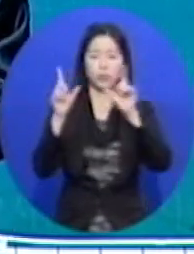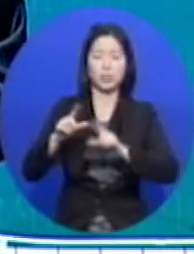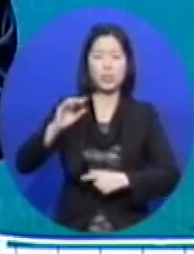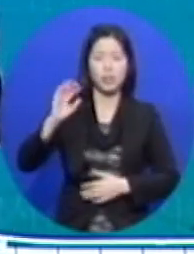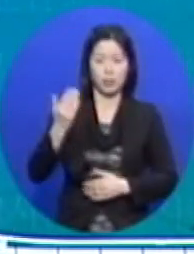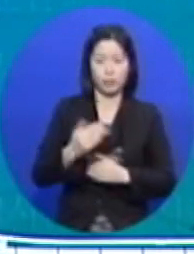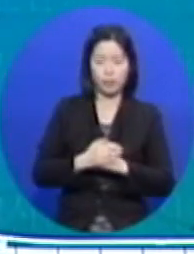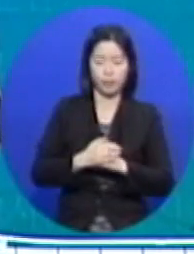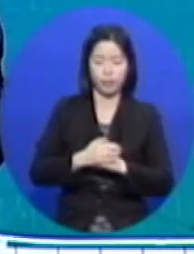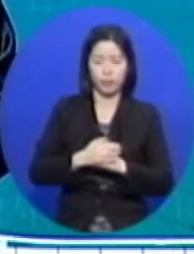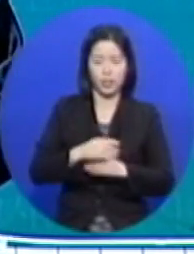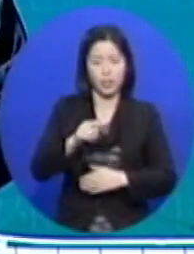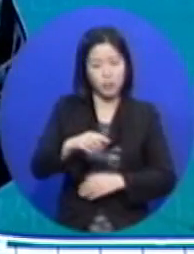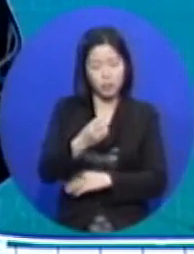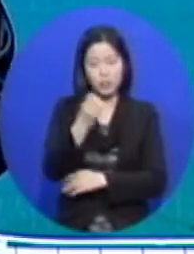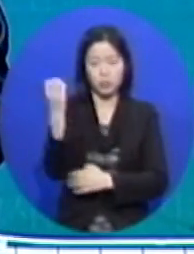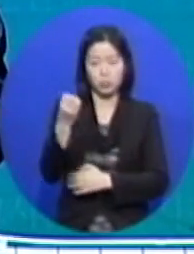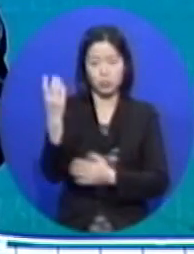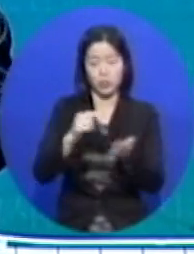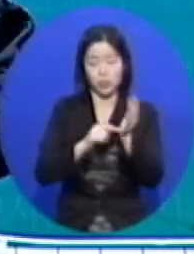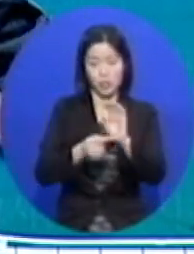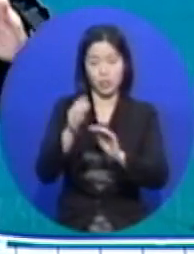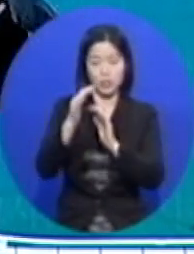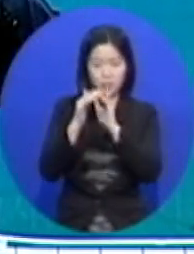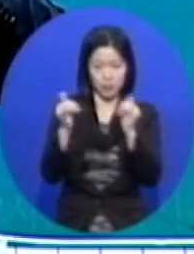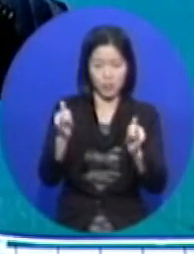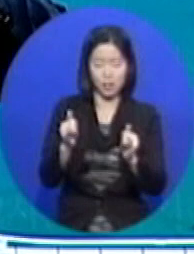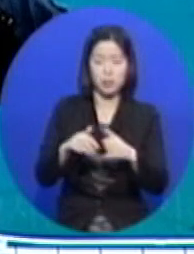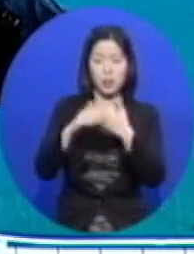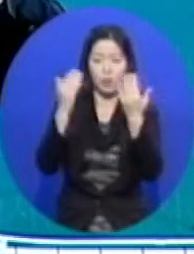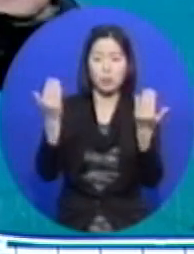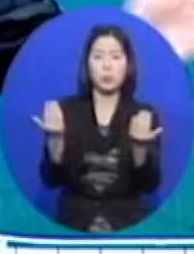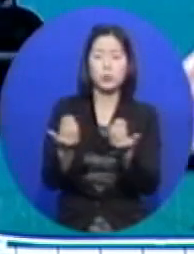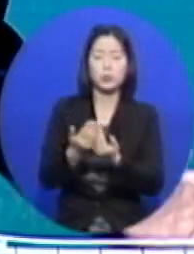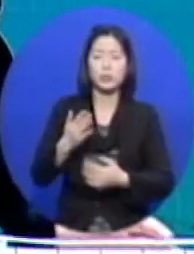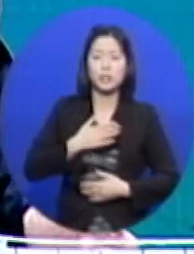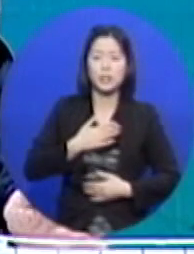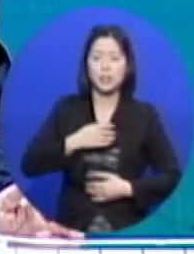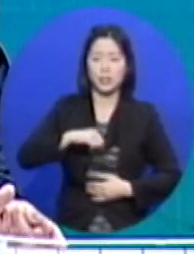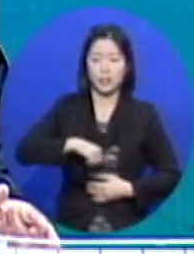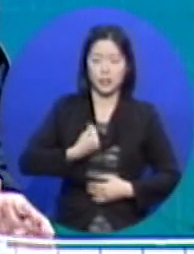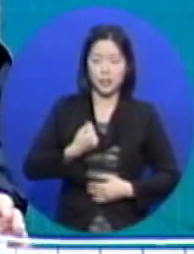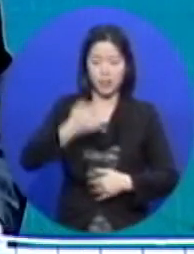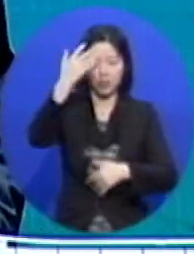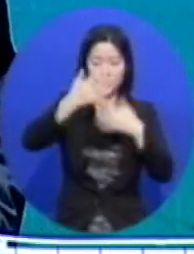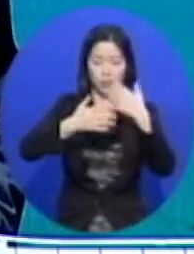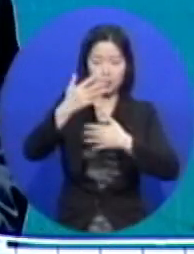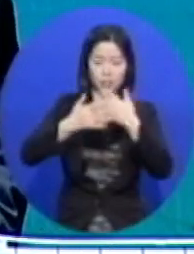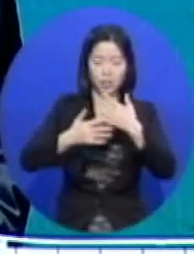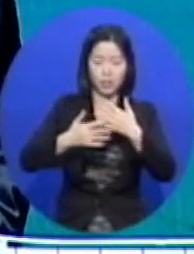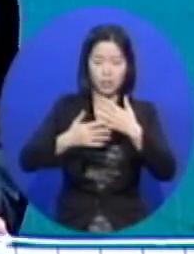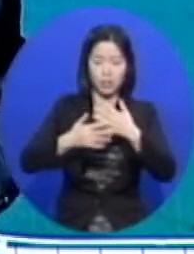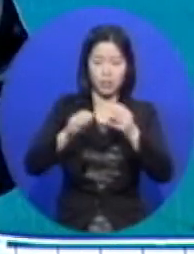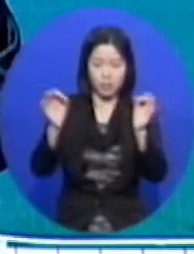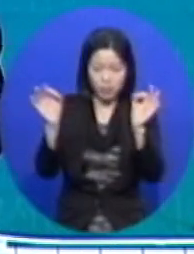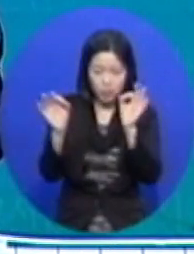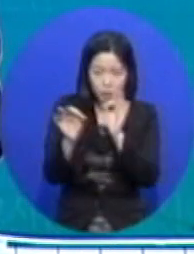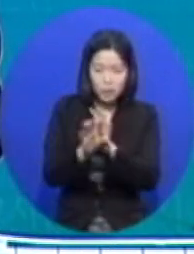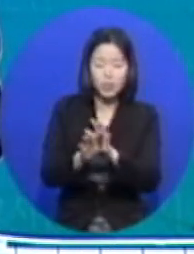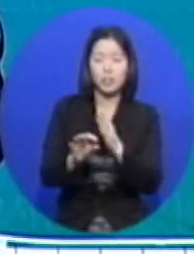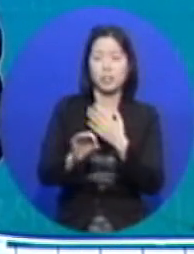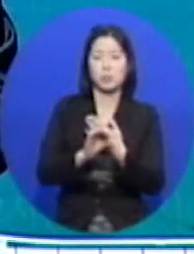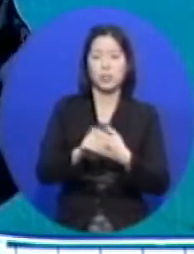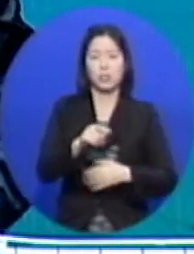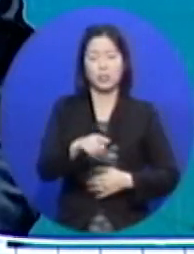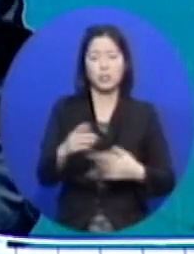그 신문에 났던 그 사람이 모든 자기의 영상의 다 사라지게 되는 일이 만약에 일어난다면 그는 얼마나